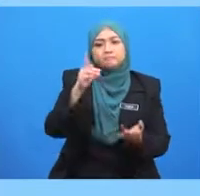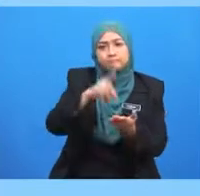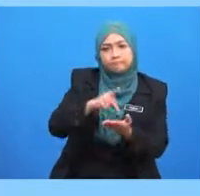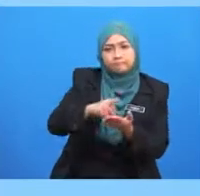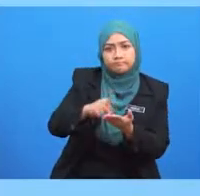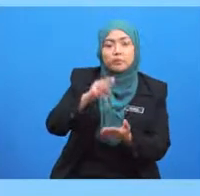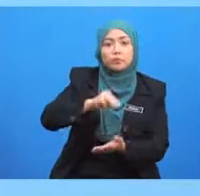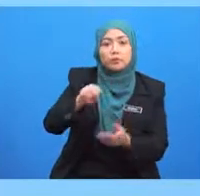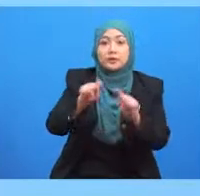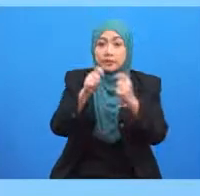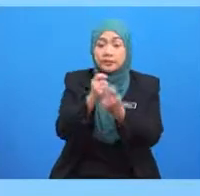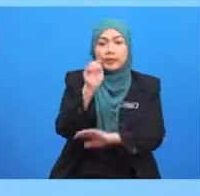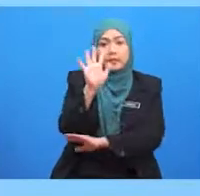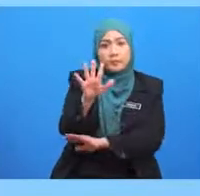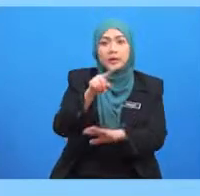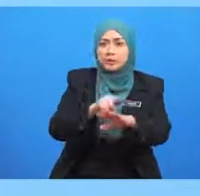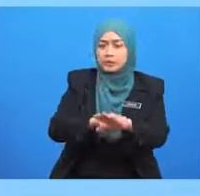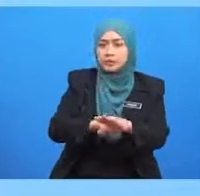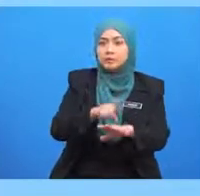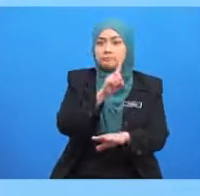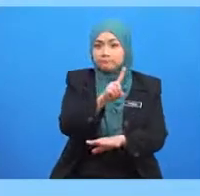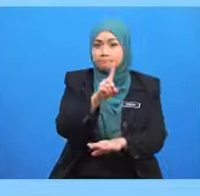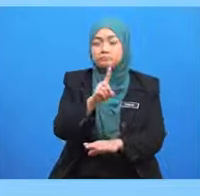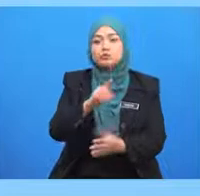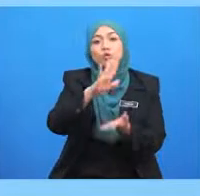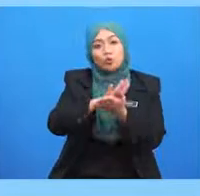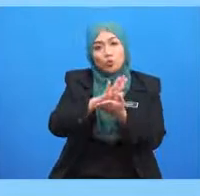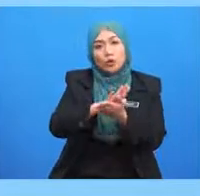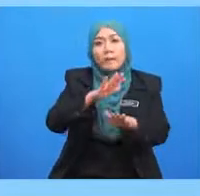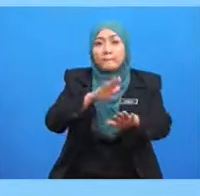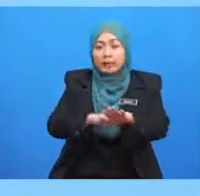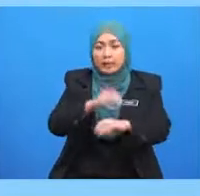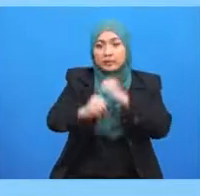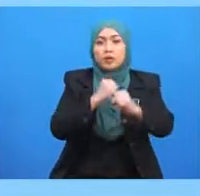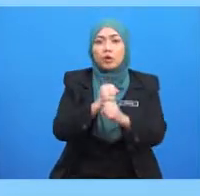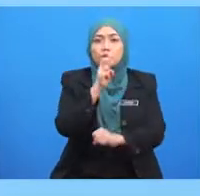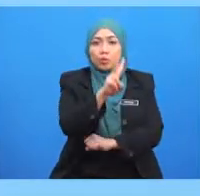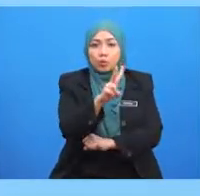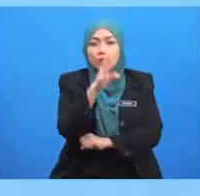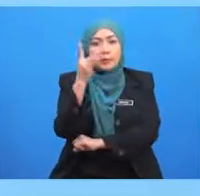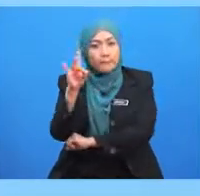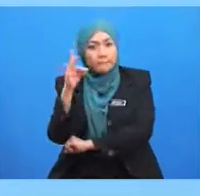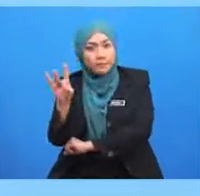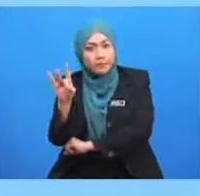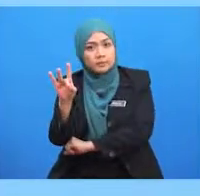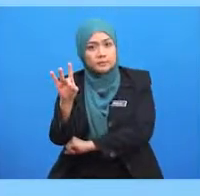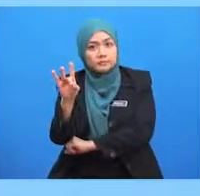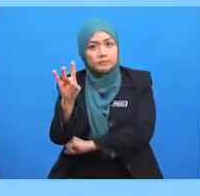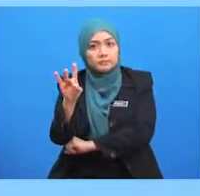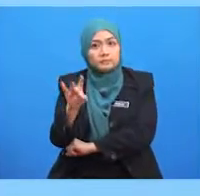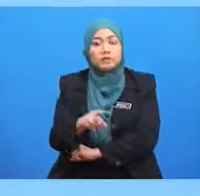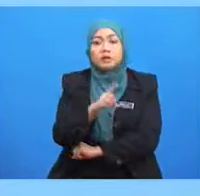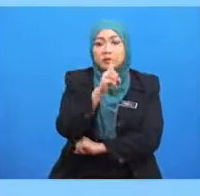smule tingkatan zyme di sebuah sekolah pada tahun 2018 Yela